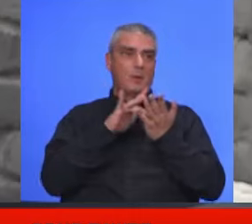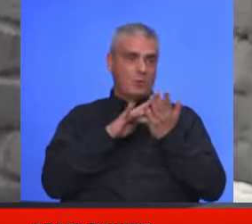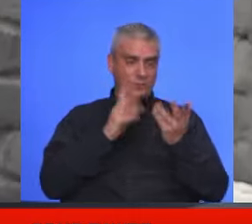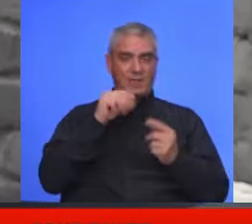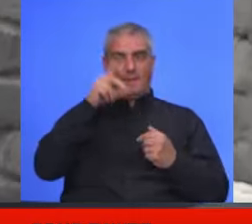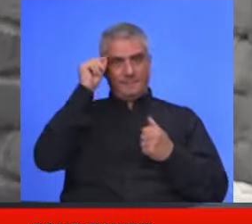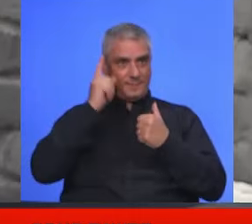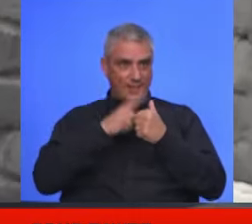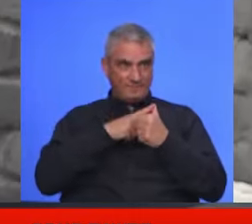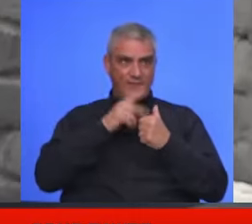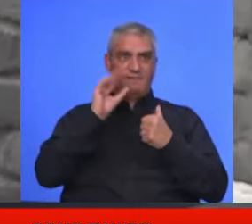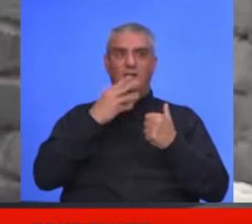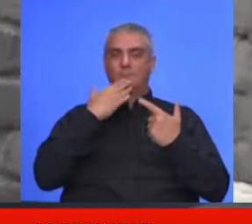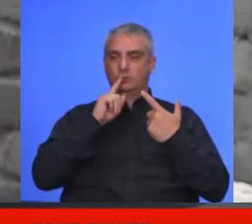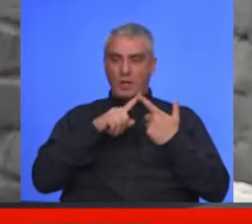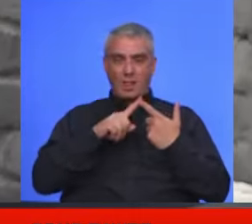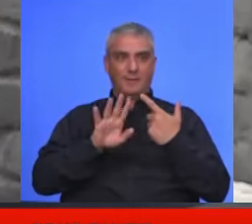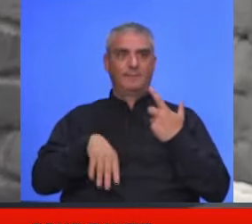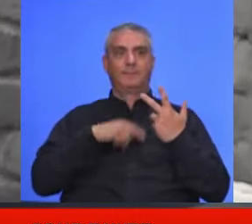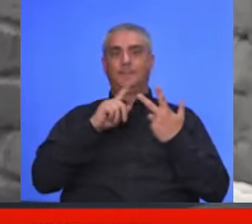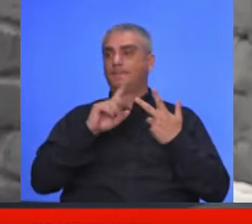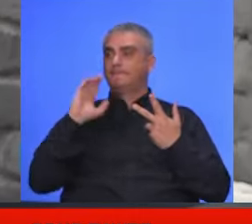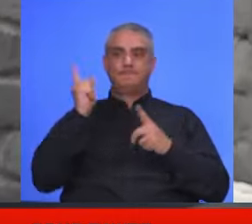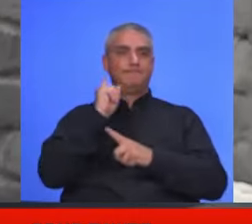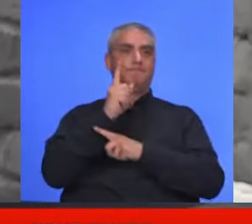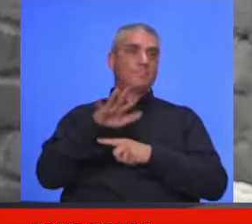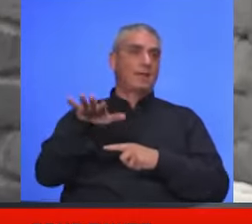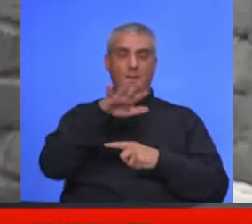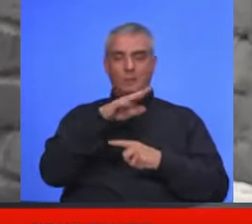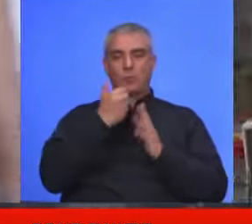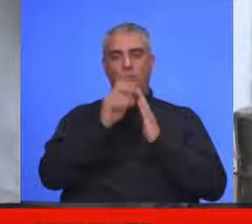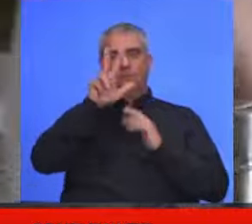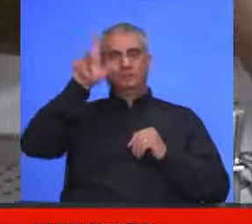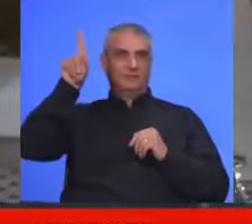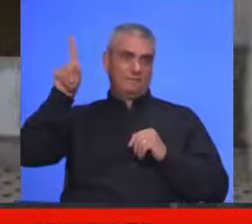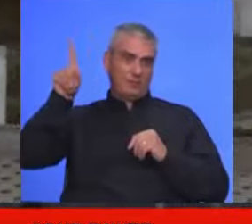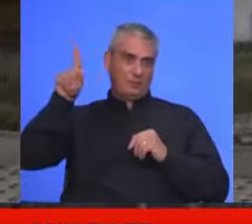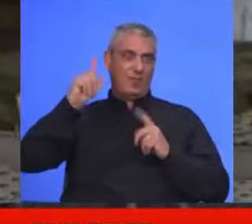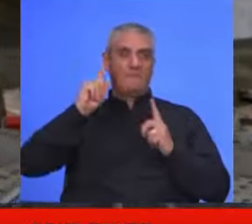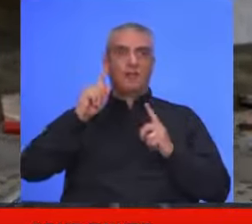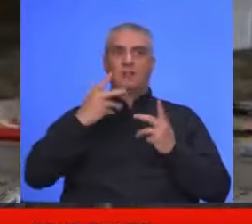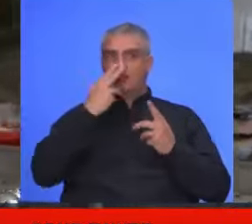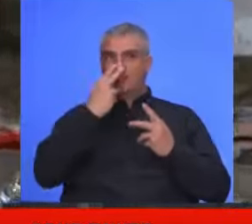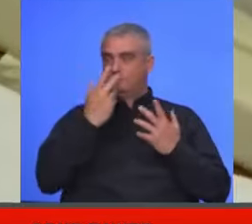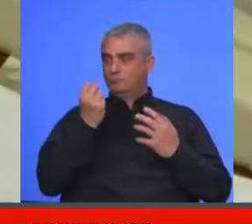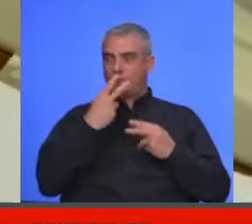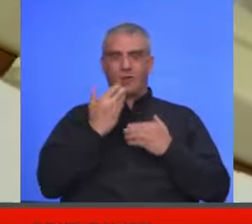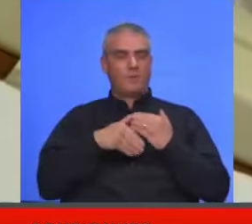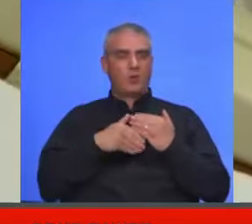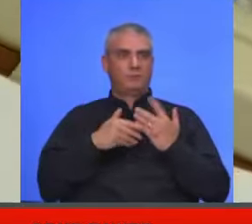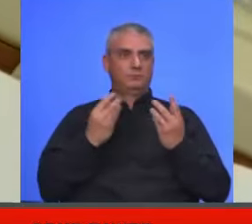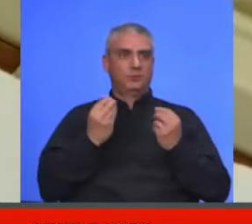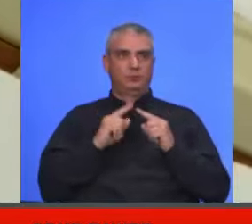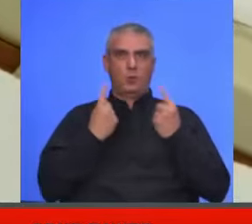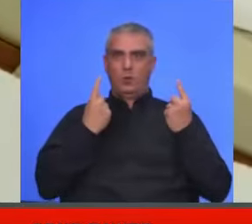גם בתל אביב, גם בירושלים, בכל בתי המלון, מלבד הצפון. אבל נדמה שבשבועיים האחרונים משהו